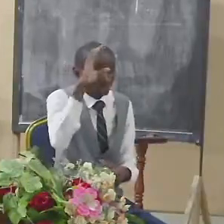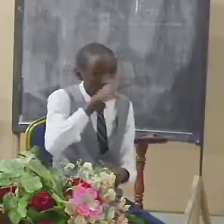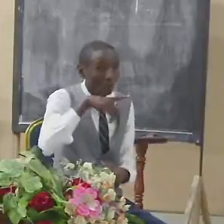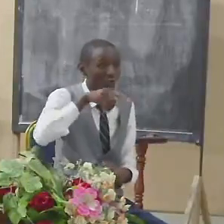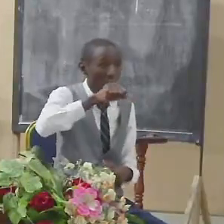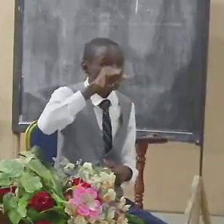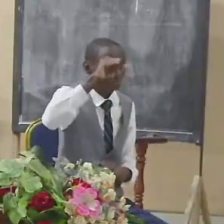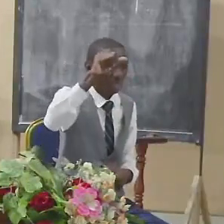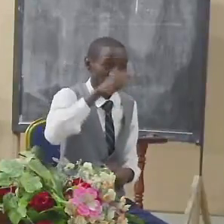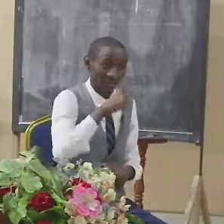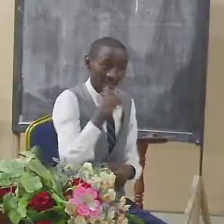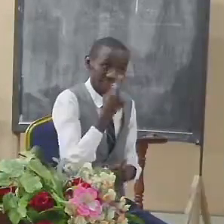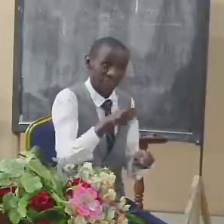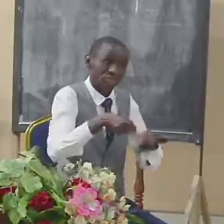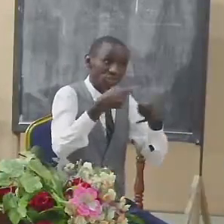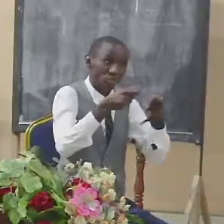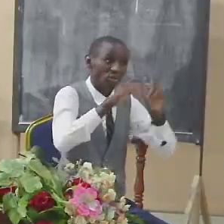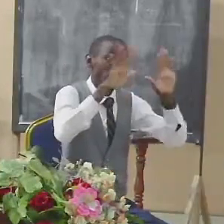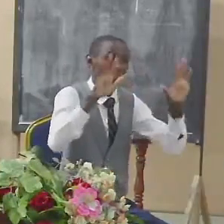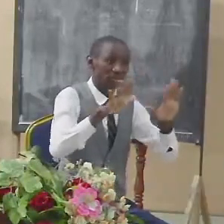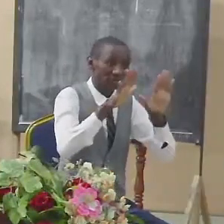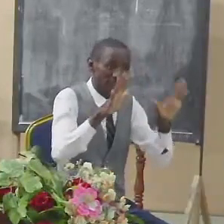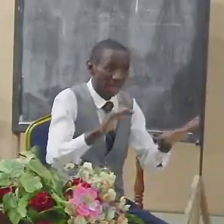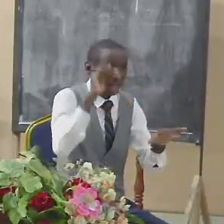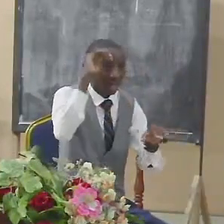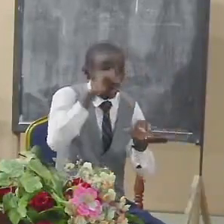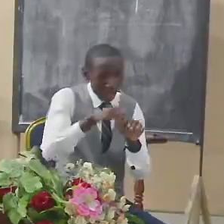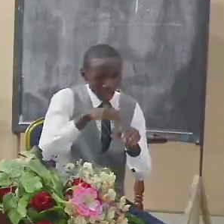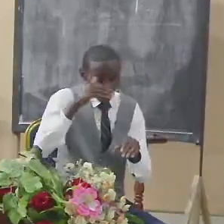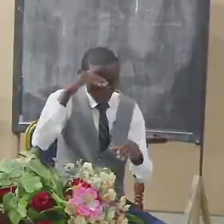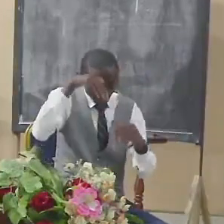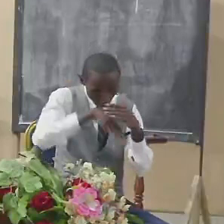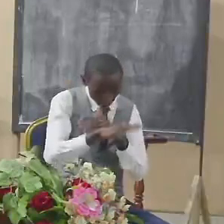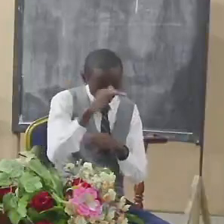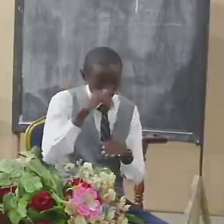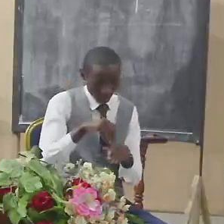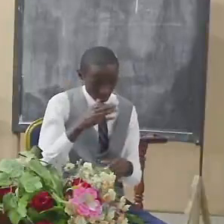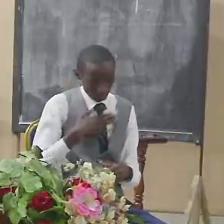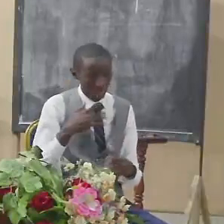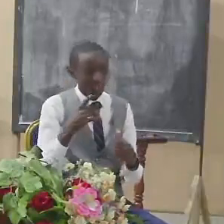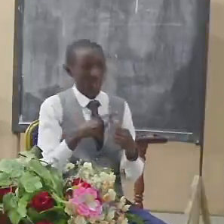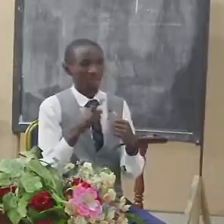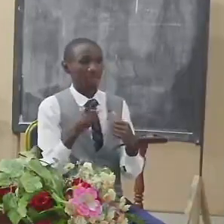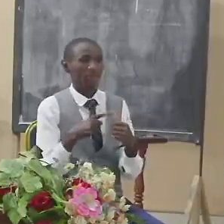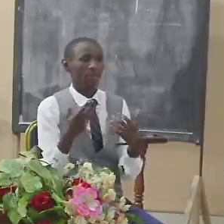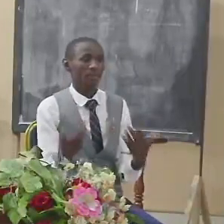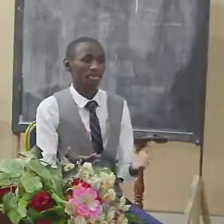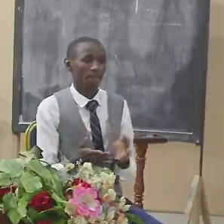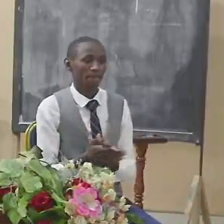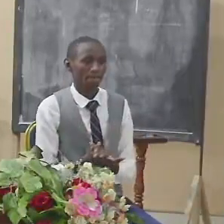tunamtafuta yeye kwanza, yeye mwenye anafanyaga miujiza aingie ndani mwangu kwanza. Oui. Ndio.